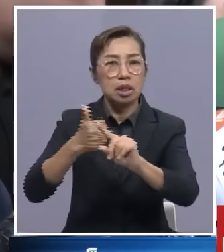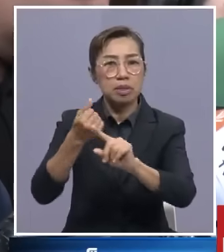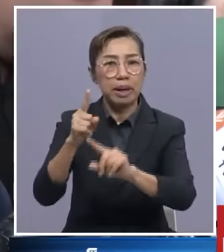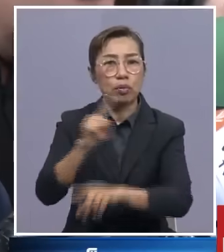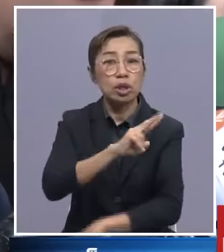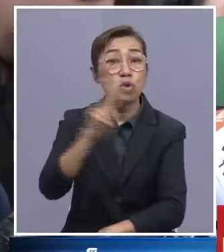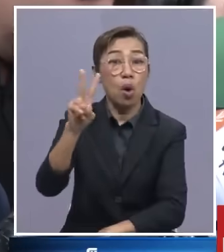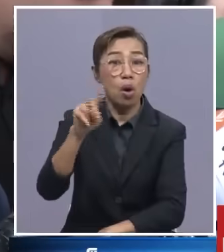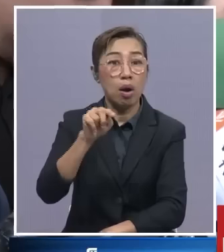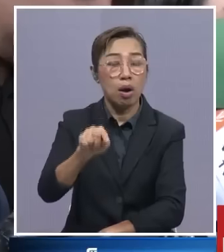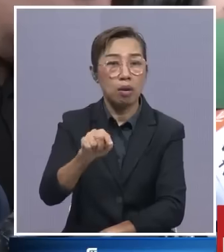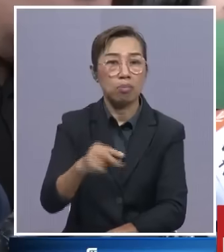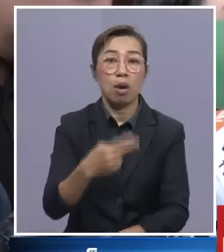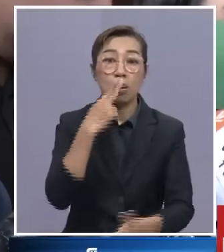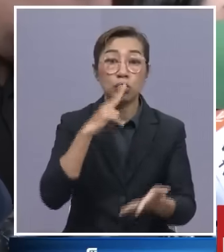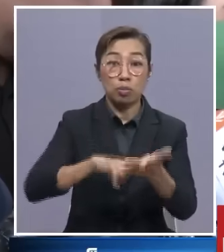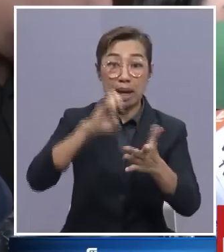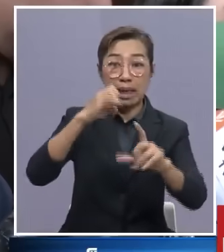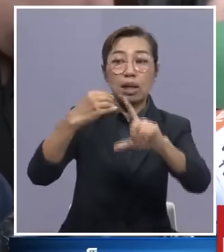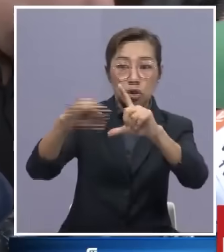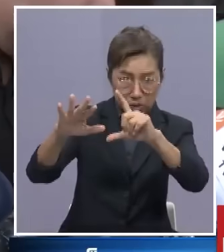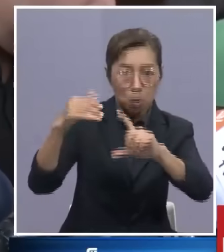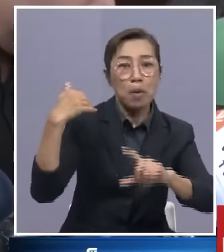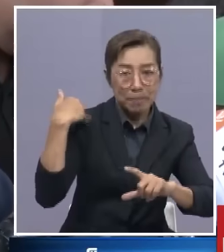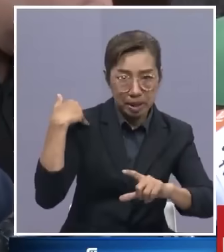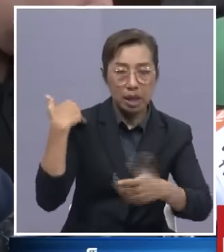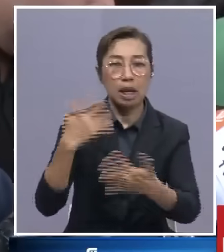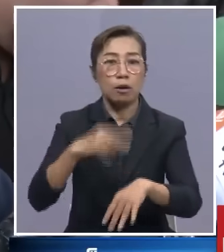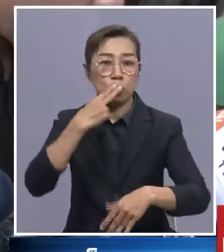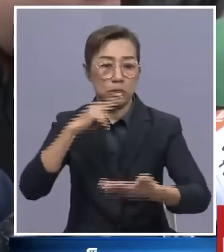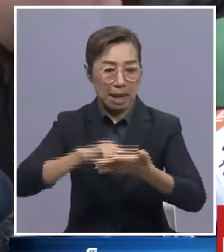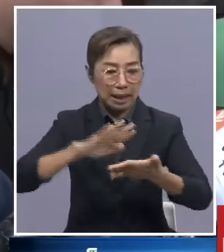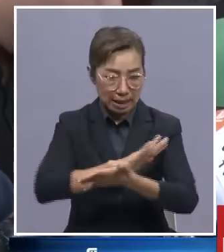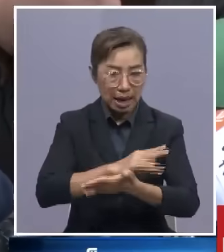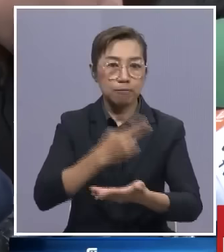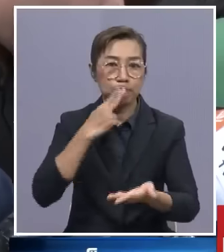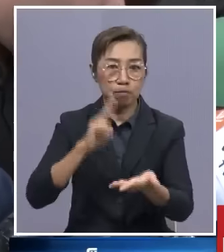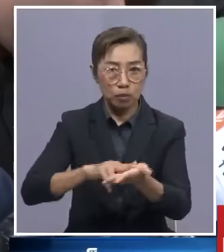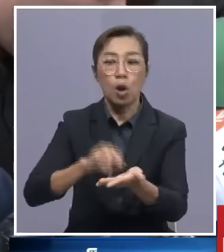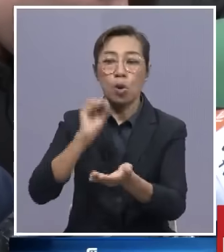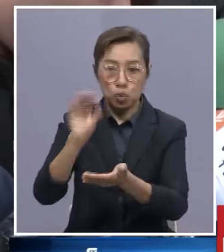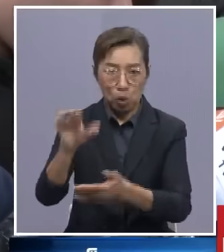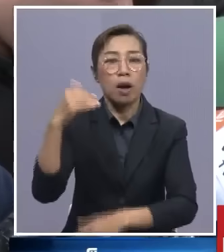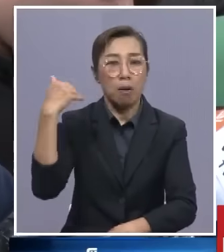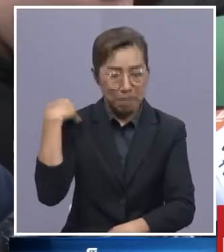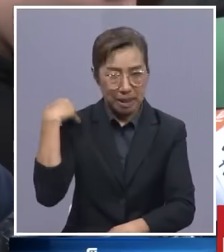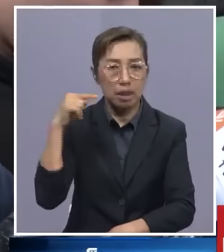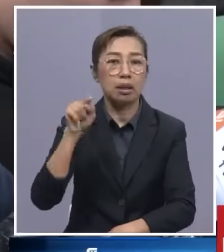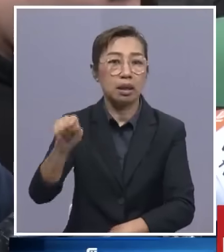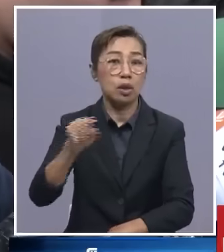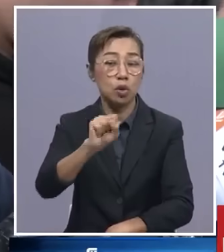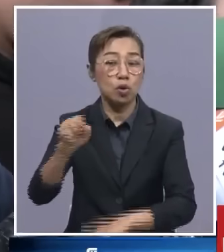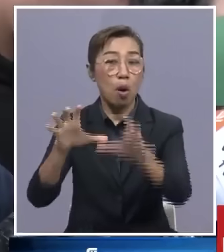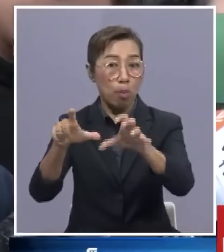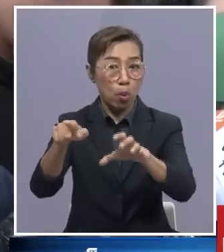ว่าเราส่งหนังสือทางอิเล็กทรอนิกส์ด้วยนะครับแล้ววันถัดมาก็ส่งหนังสืออย่างเป็นทางการทางไปรษณีย์ซึ่งคุณชัยยัมพวาก็